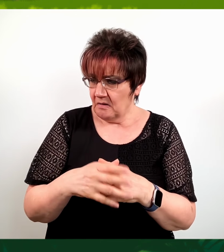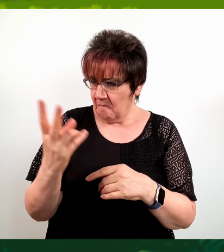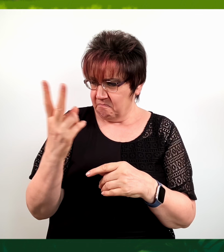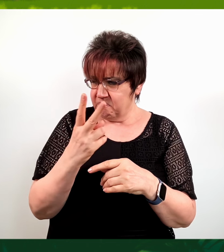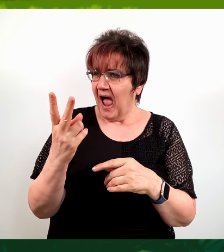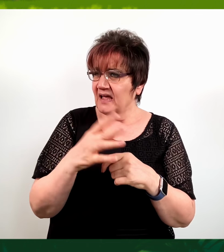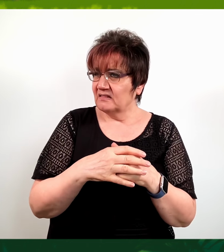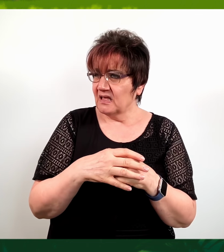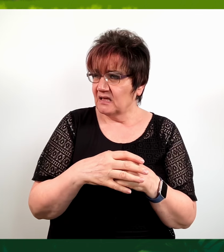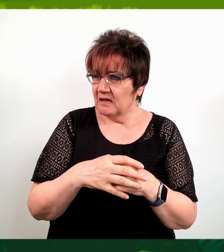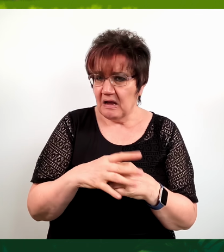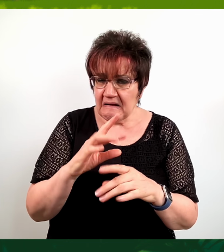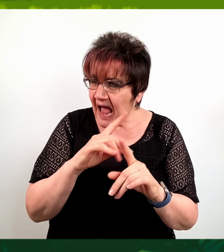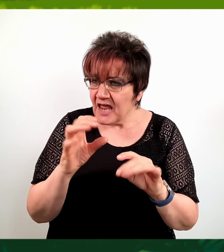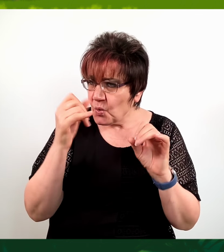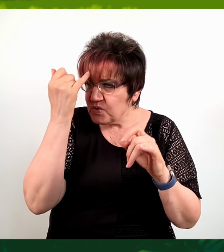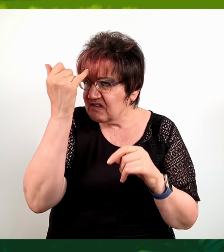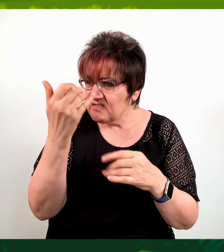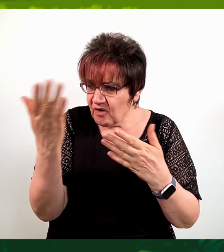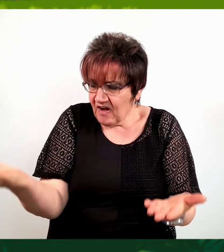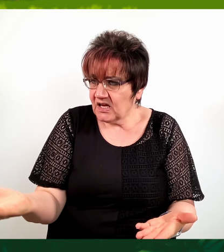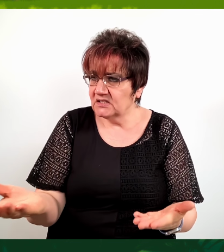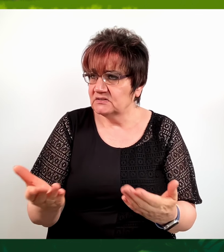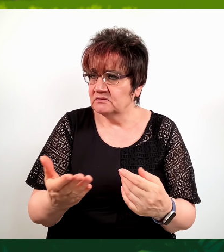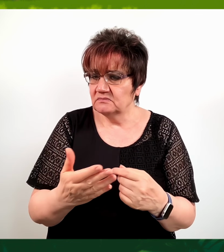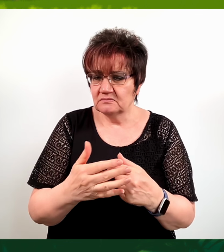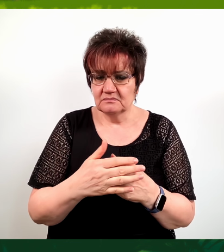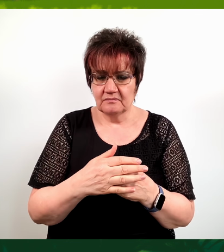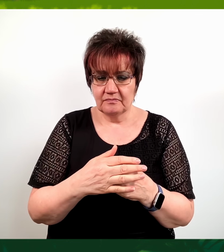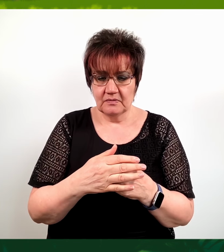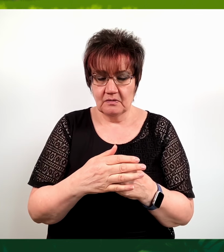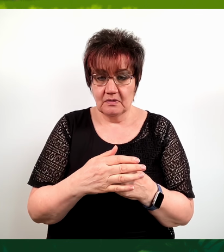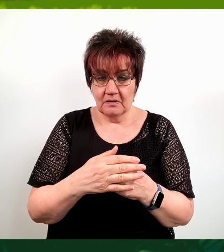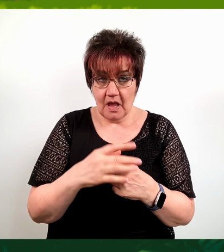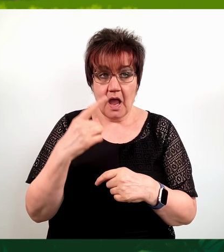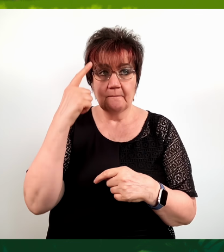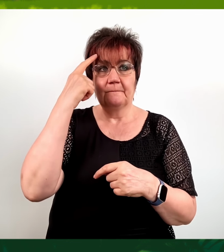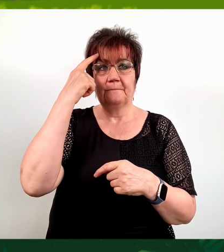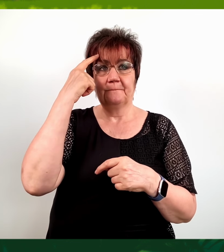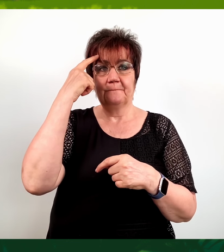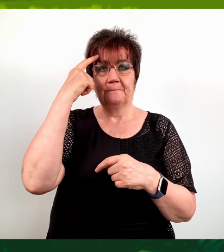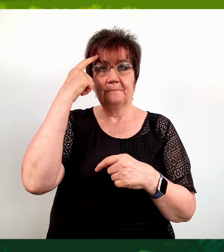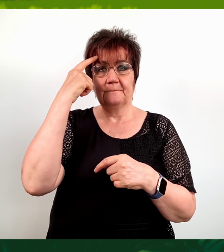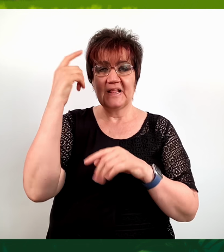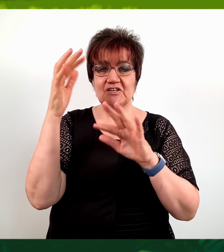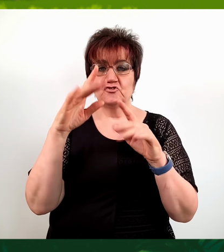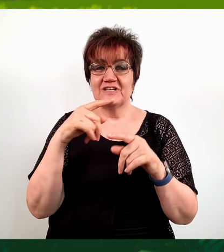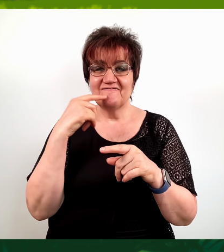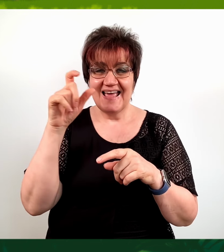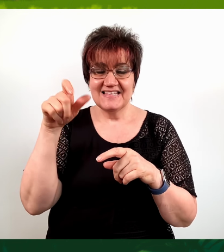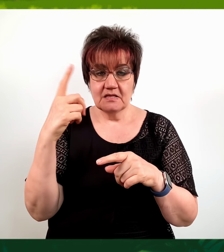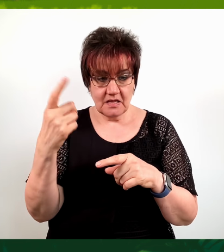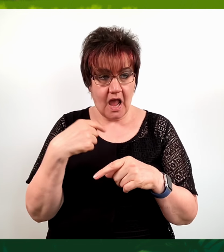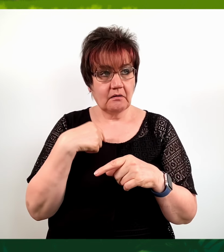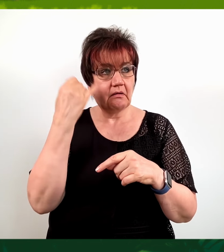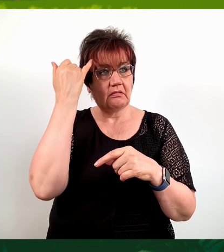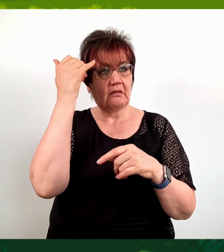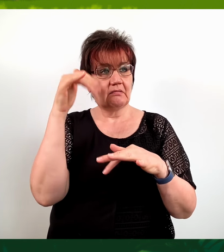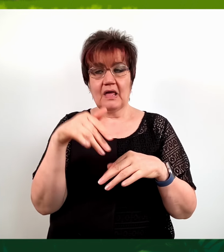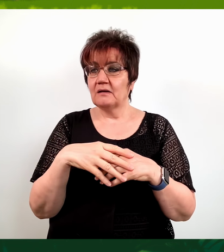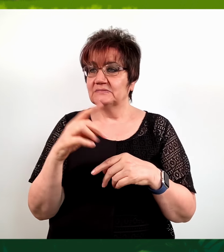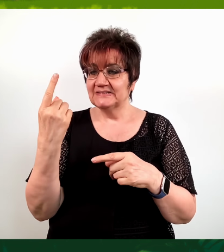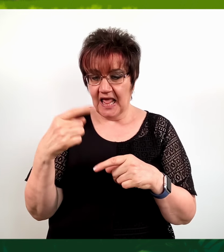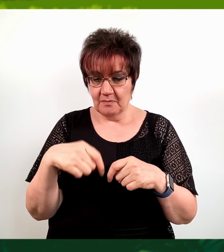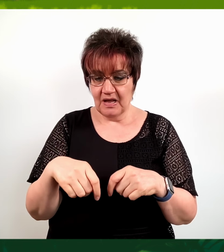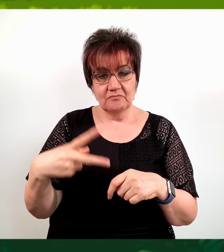beiden Schlauköpfe denn keine bessere Idee?« »Ich hab's!« rief Schneeweißchen. Sie